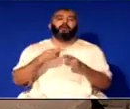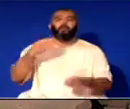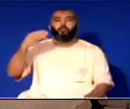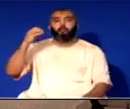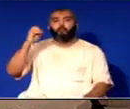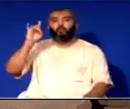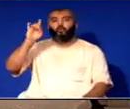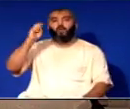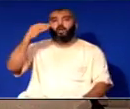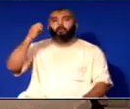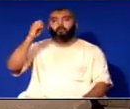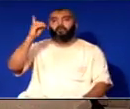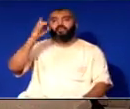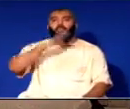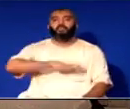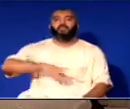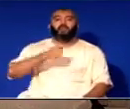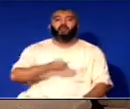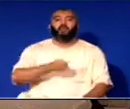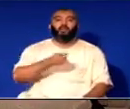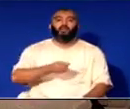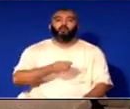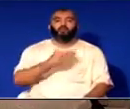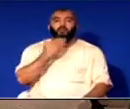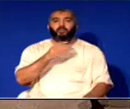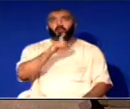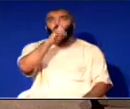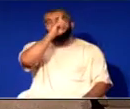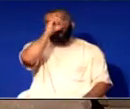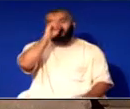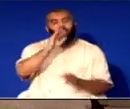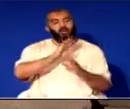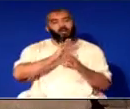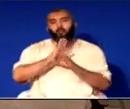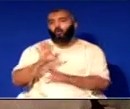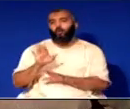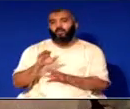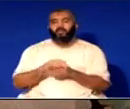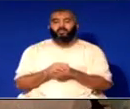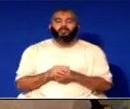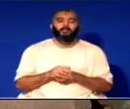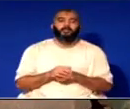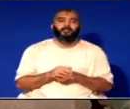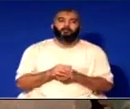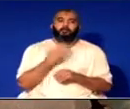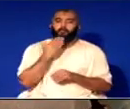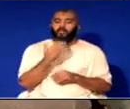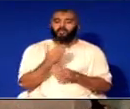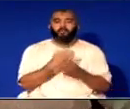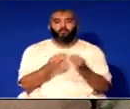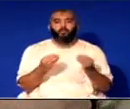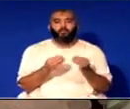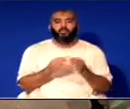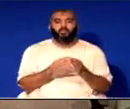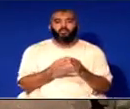السلام عليكم ورحمة الله. أهلا محمد. ربي يطول عمركم ويخليك بلينا إن شاء الله. الله يسلمك سيدي الكريم. الله يسلمك في خدمة الدين